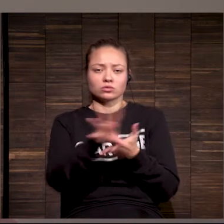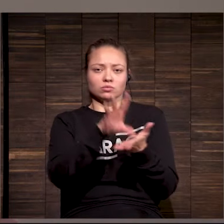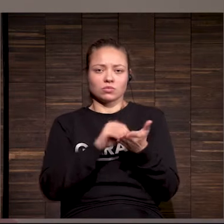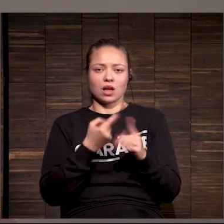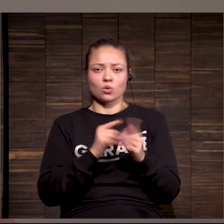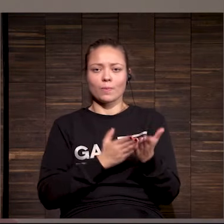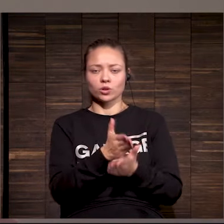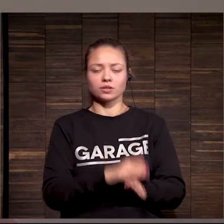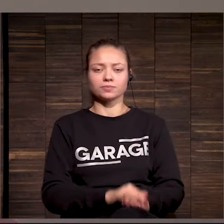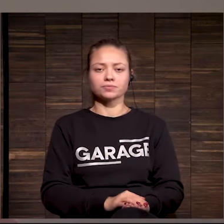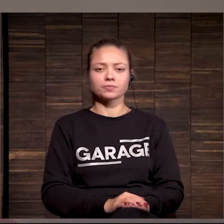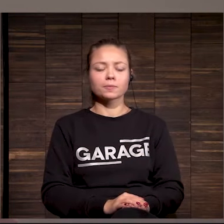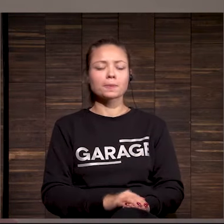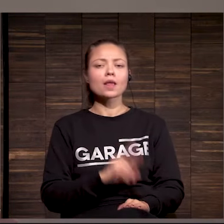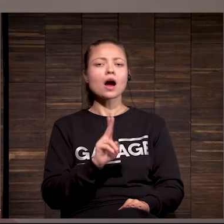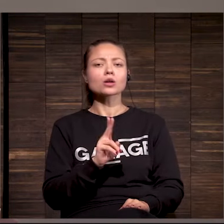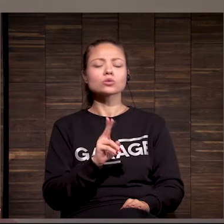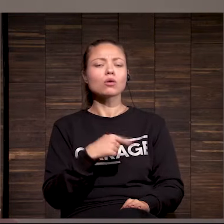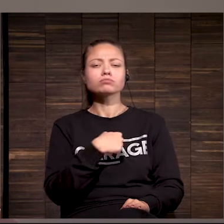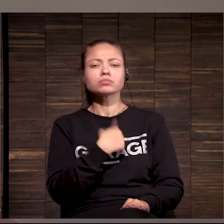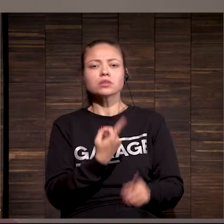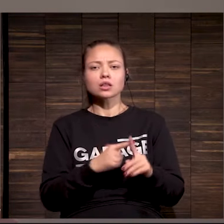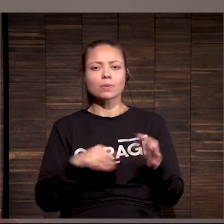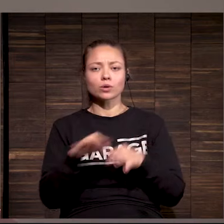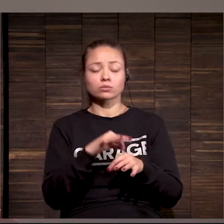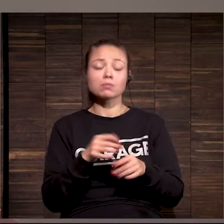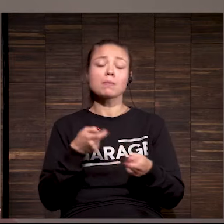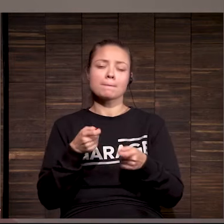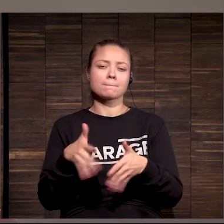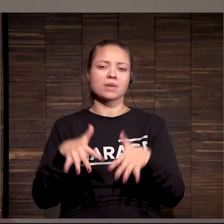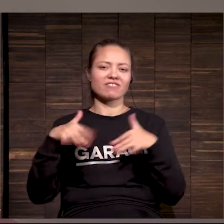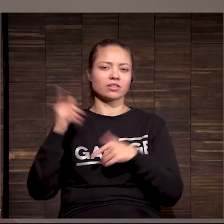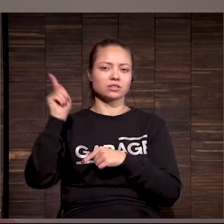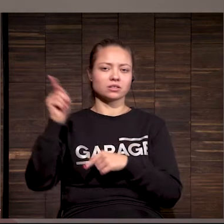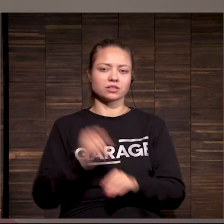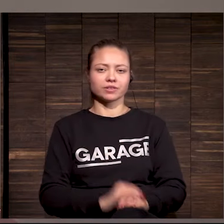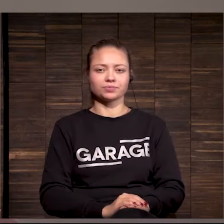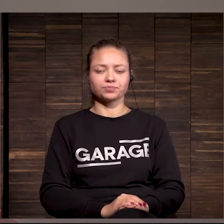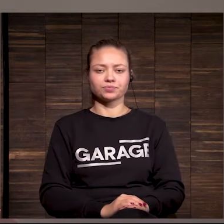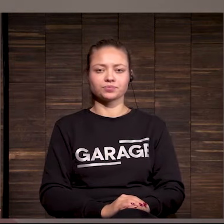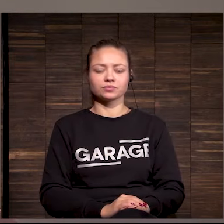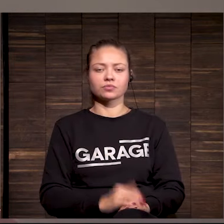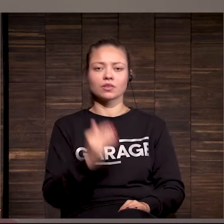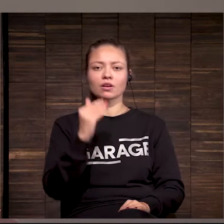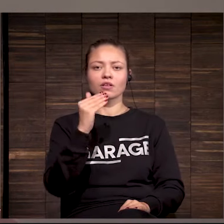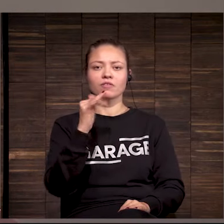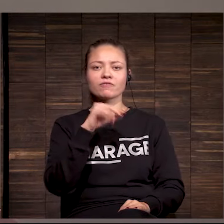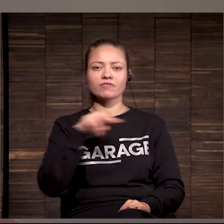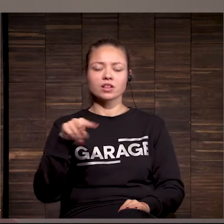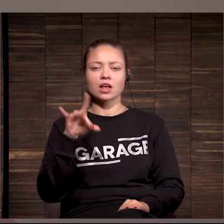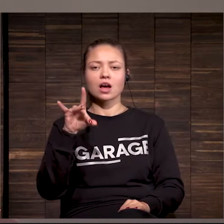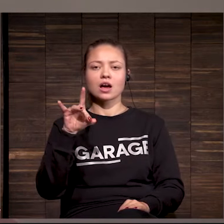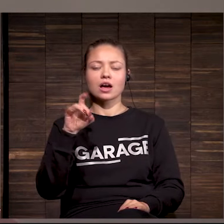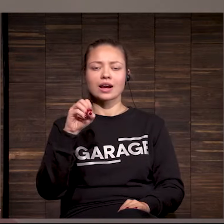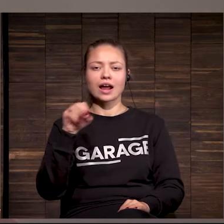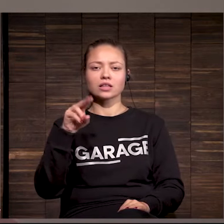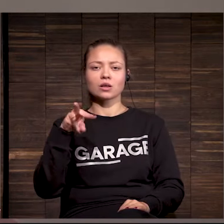эту модель а кто инициировал этот проект правительство фил redman